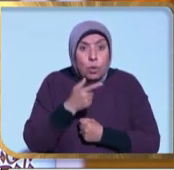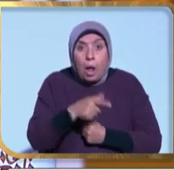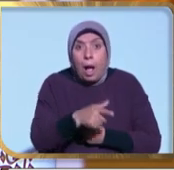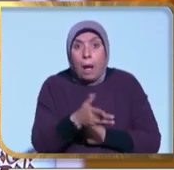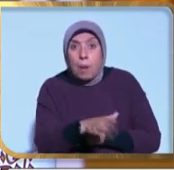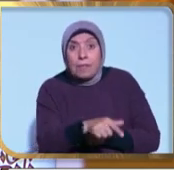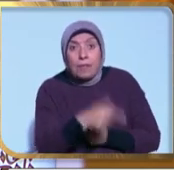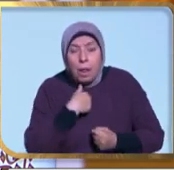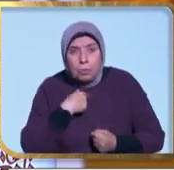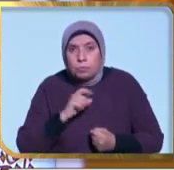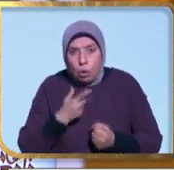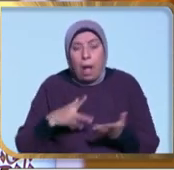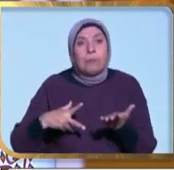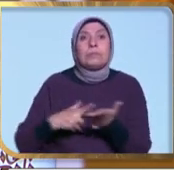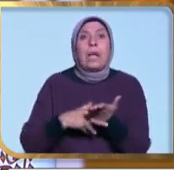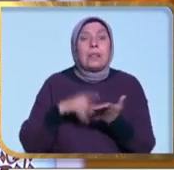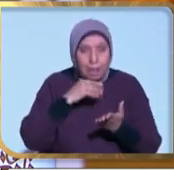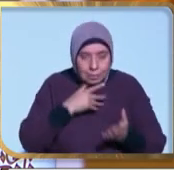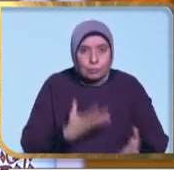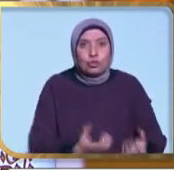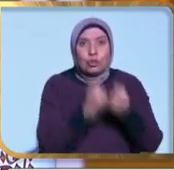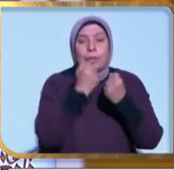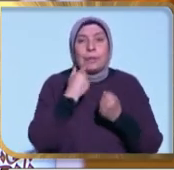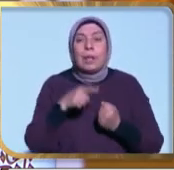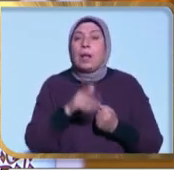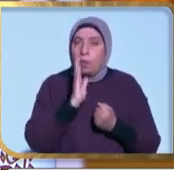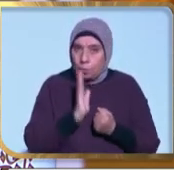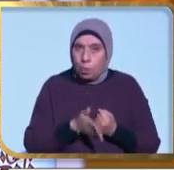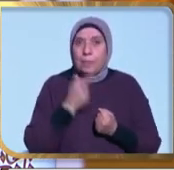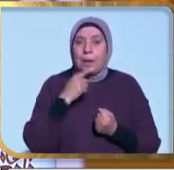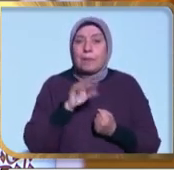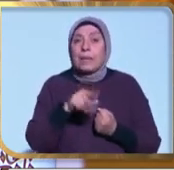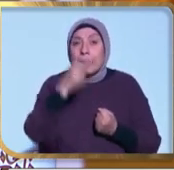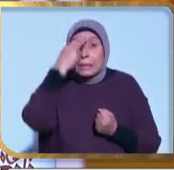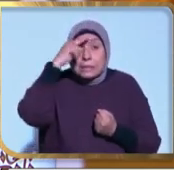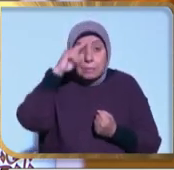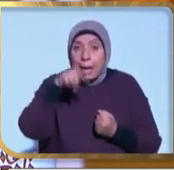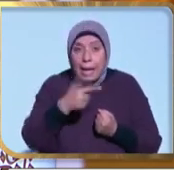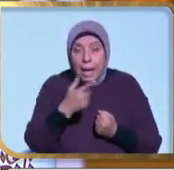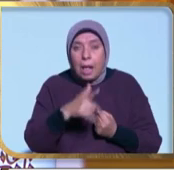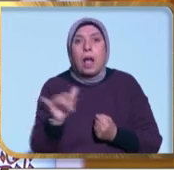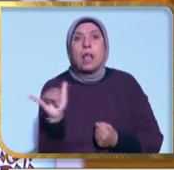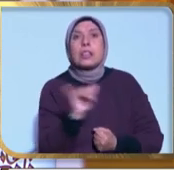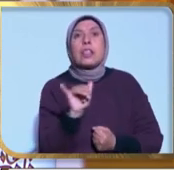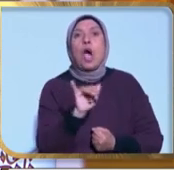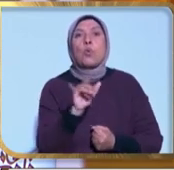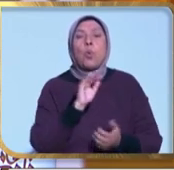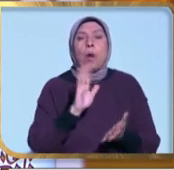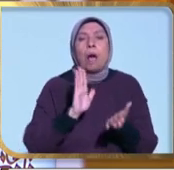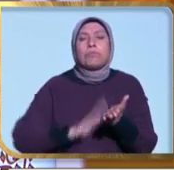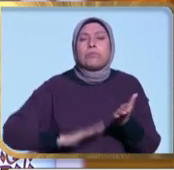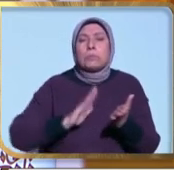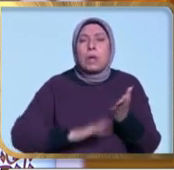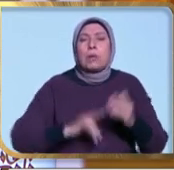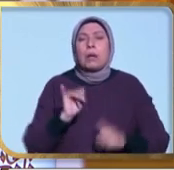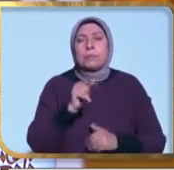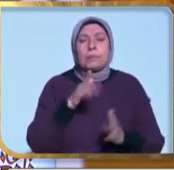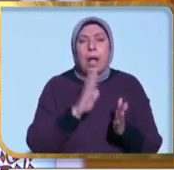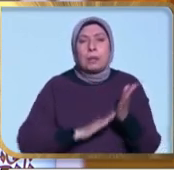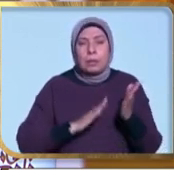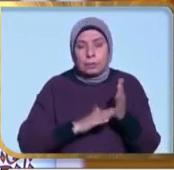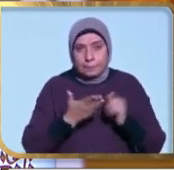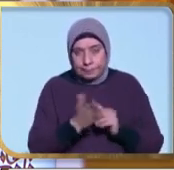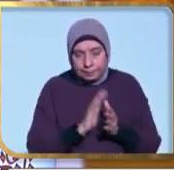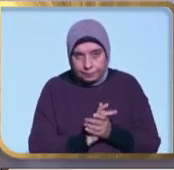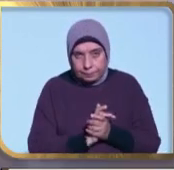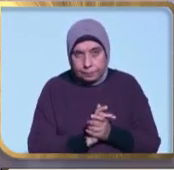فدي امور تندرج تحت زي ما ذكر الفقهاء تحت الضرورات والحاجات التي تنزل منزله الضروره ده